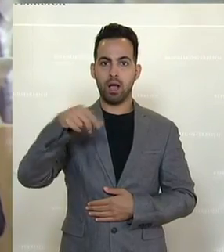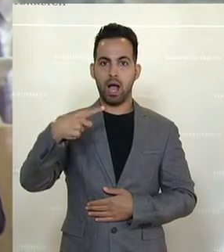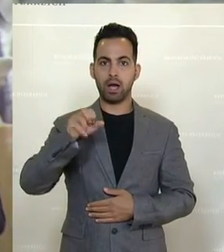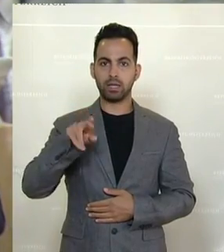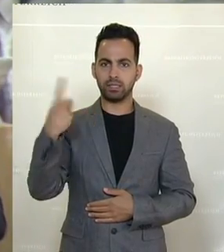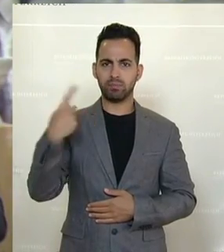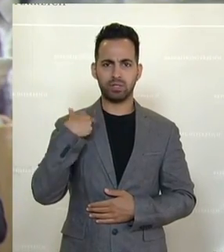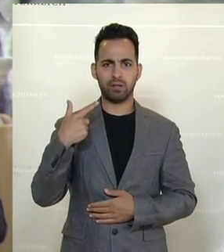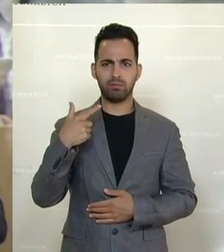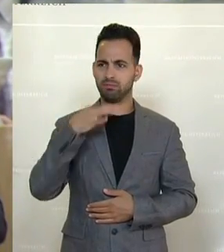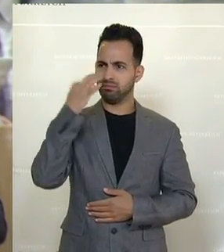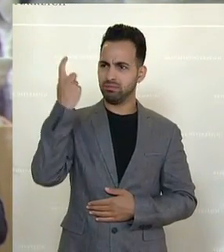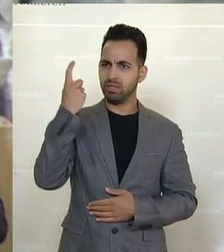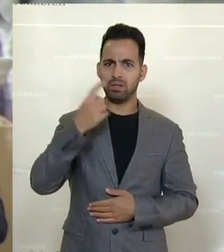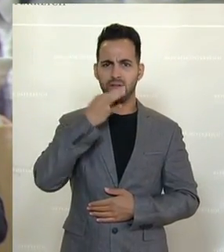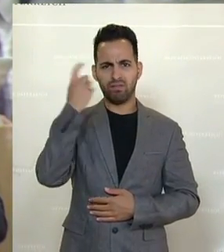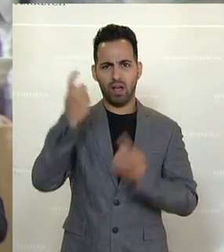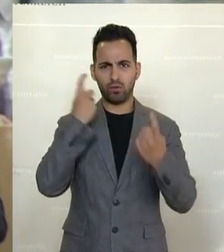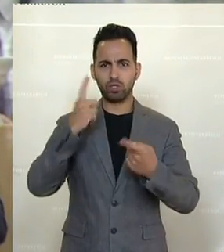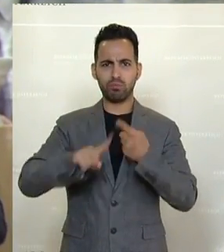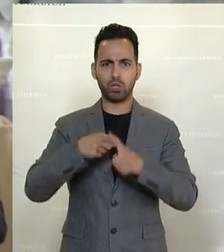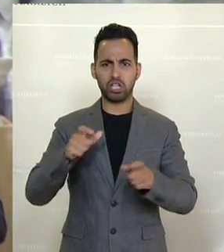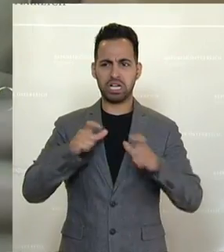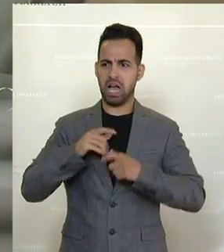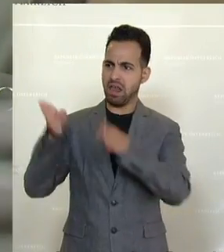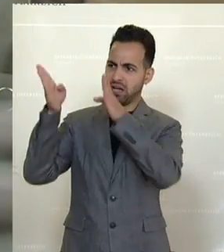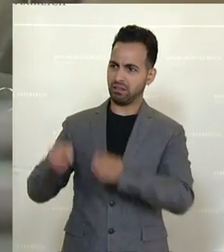ein fragwürdiger politischer Charakter,